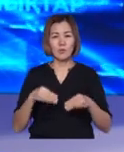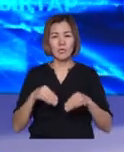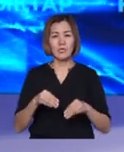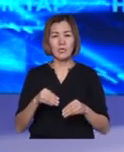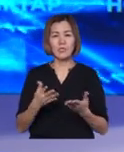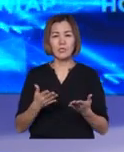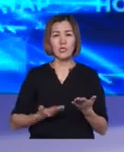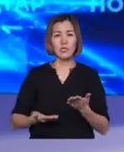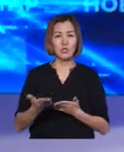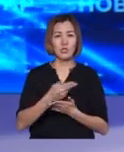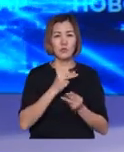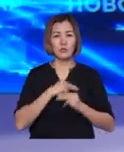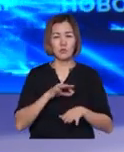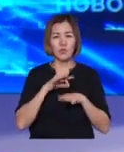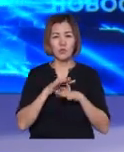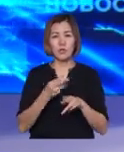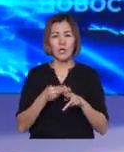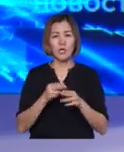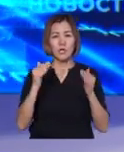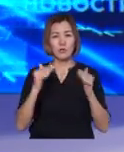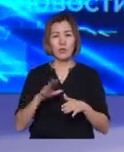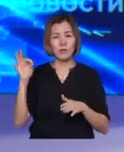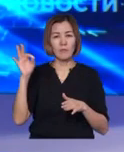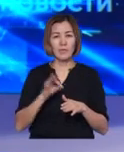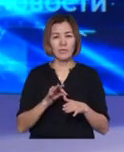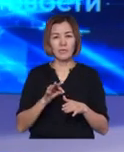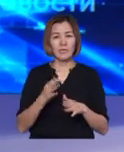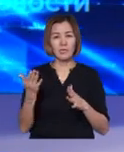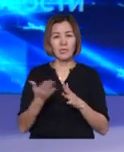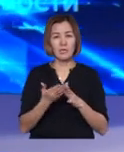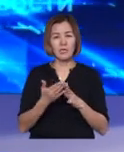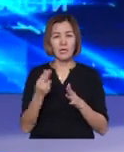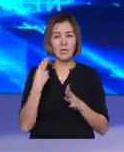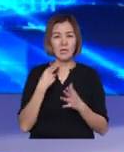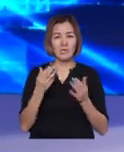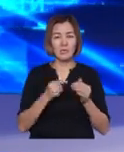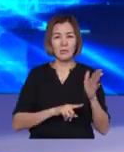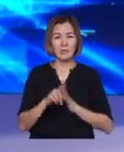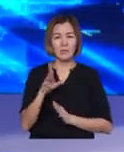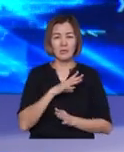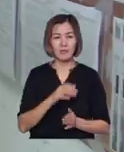егін жинау жұмыстарын жүргізуге ең төменгі пайыздық мөлшерлемемен жеңілдікпен қарыз ала бастады.